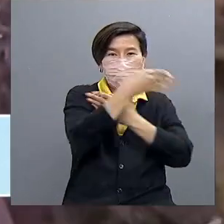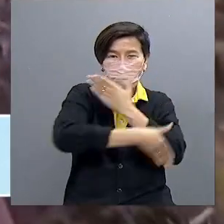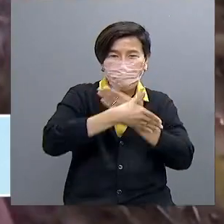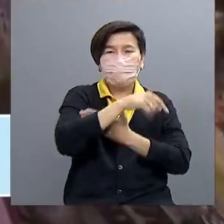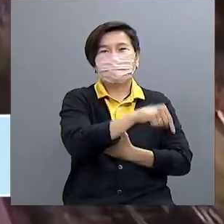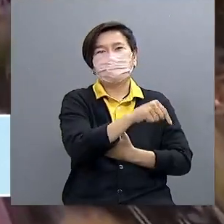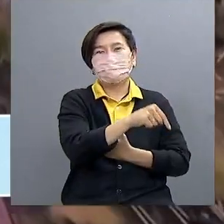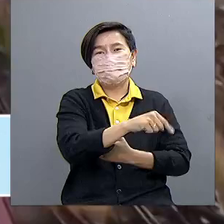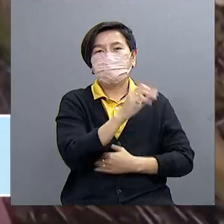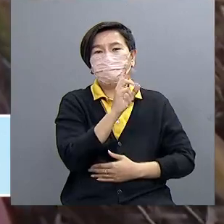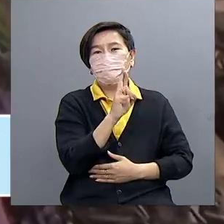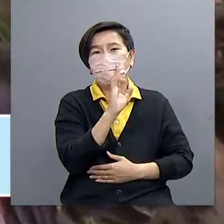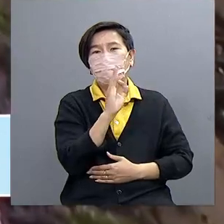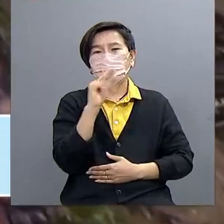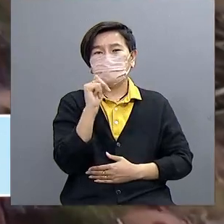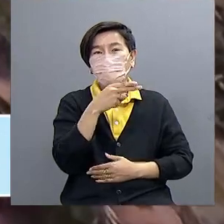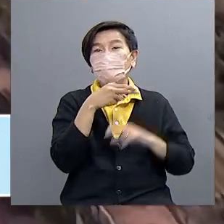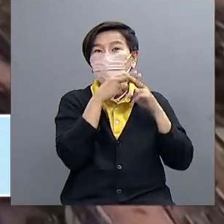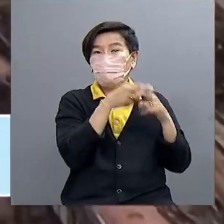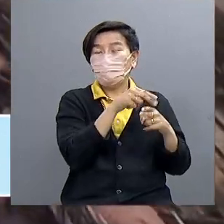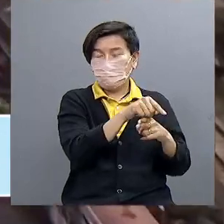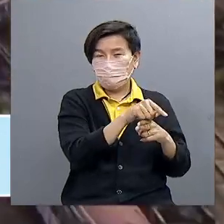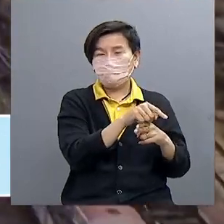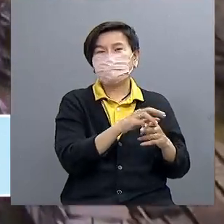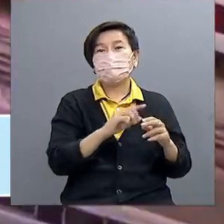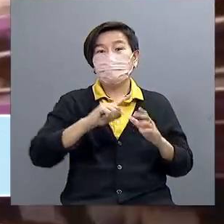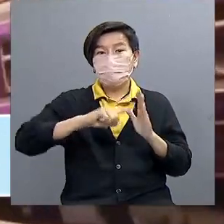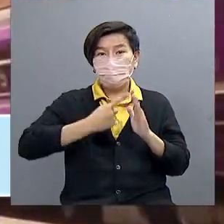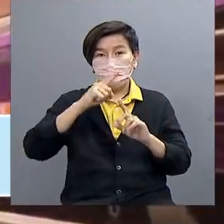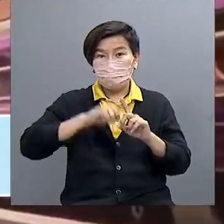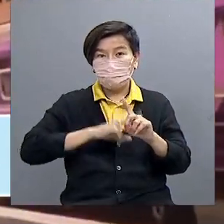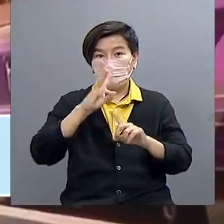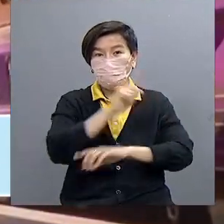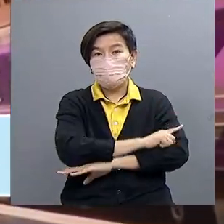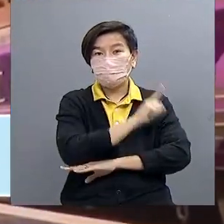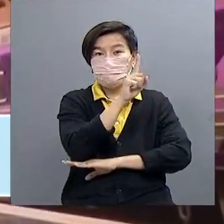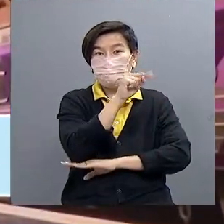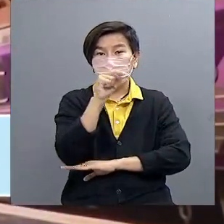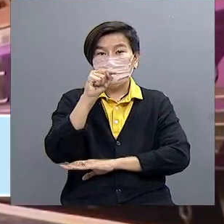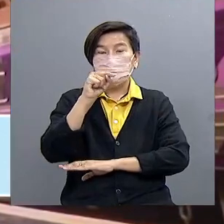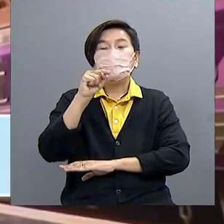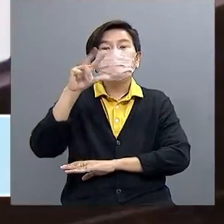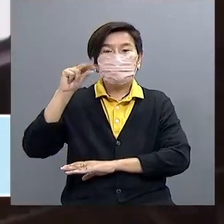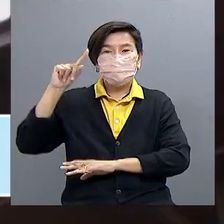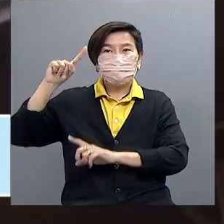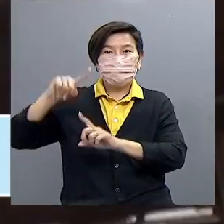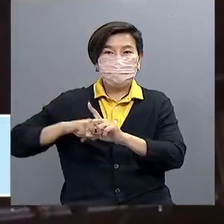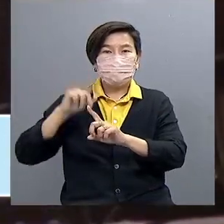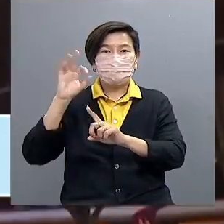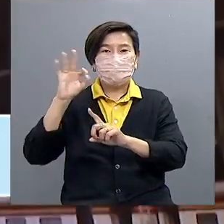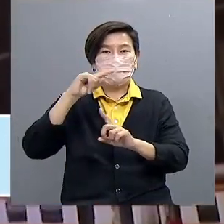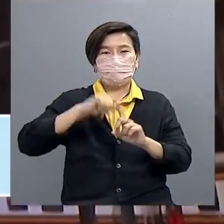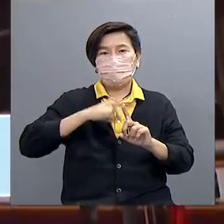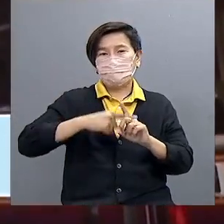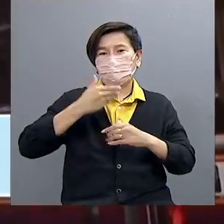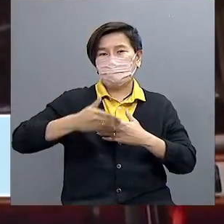ฟท. ใช่ค่ะ นะครับก็1มิถุนายนถึง30กันยายนสำหรับผู้สูงอายุนะครับก ็4 เดือนด้วยกันนะเป็น